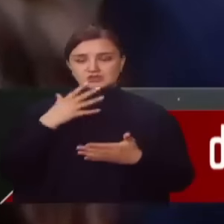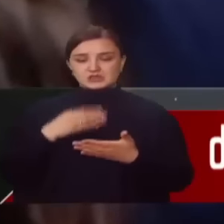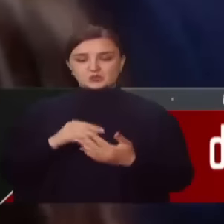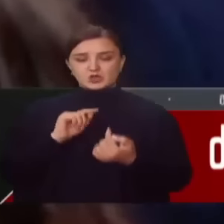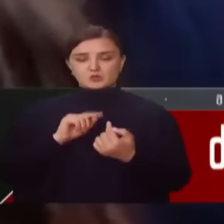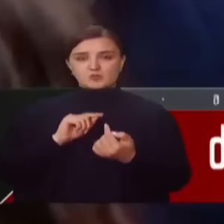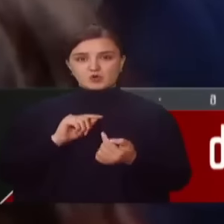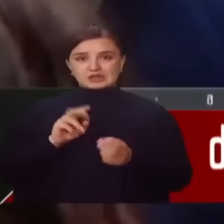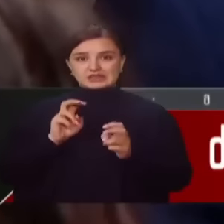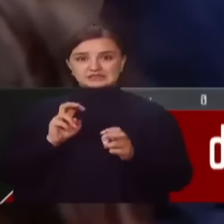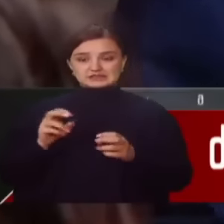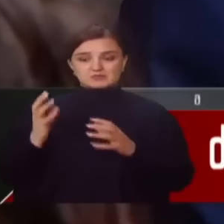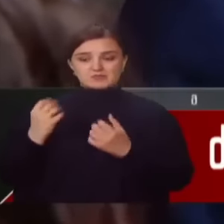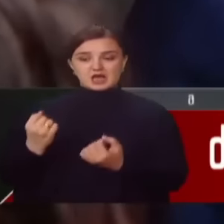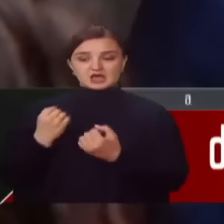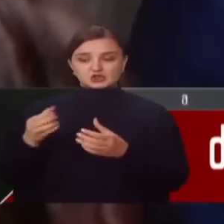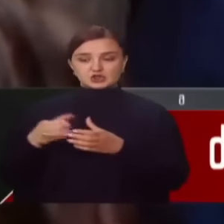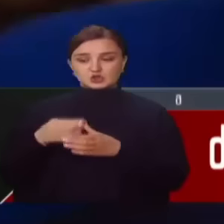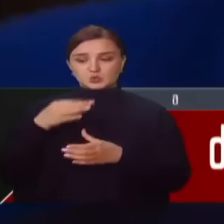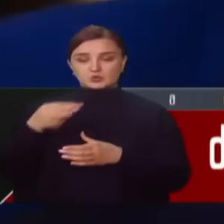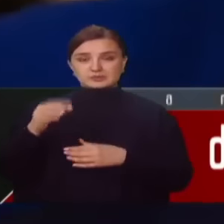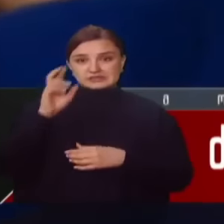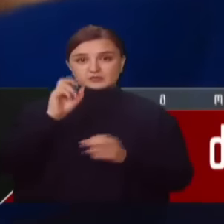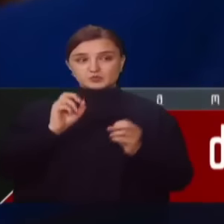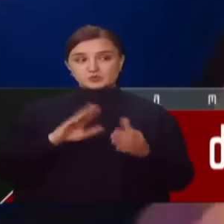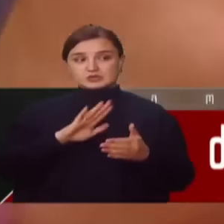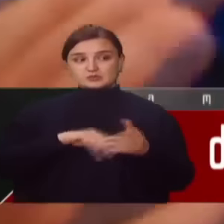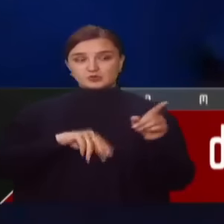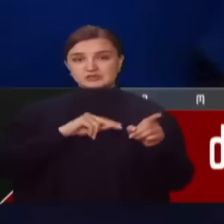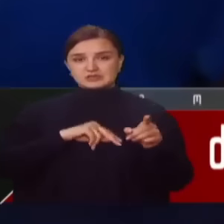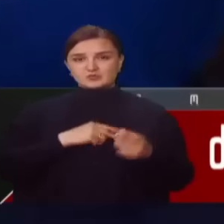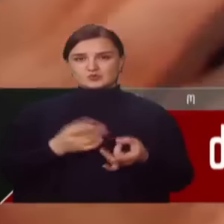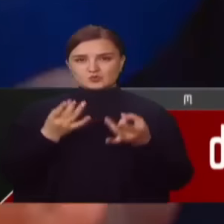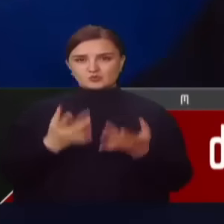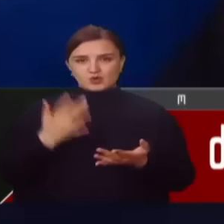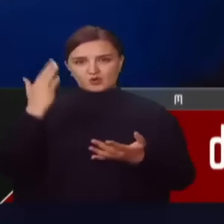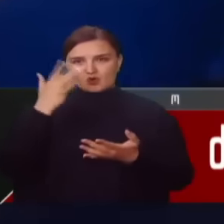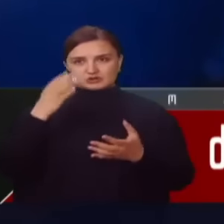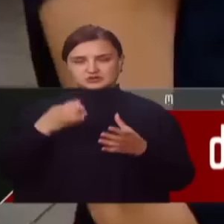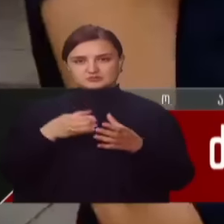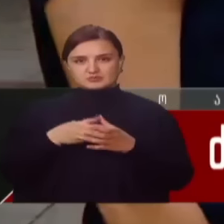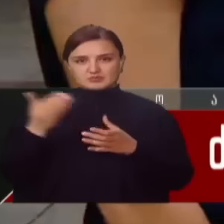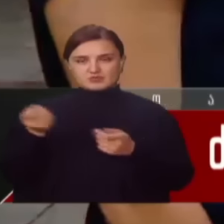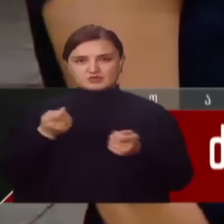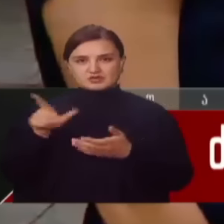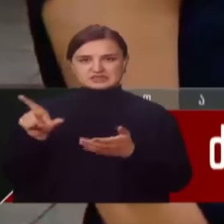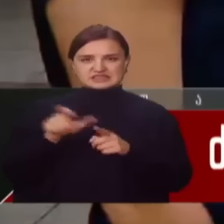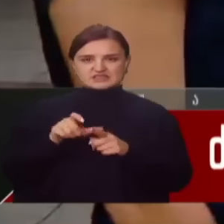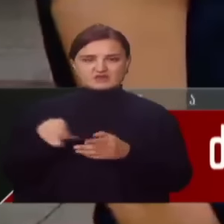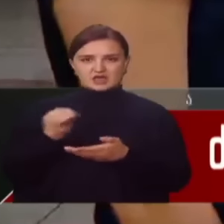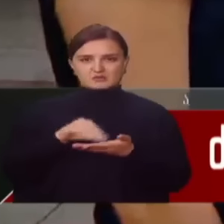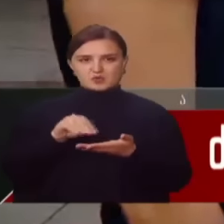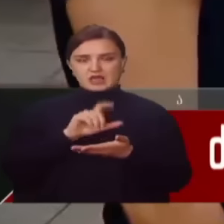პროტესტის ტალღის მხარდამჭერებს არწმუნებენ, რომ სახელმწიფო უსაფრთხოების სამსახური უბრალოდ მმართველი პარტიის ნარატივს იმეორებს და